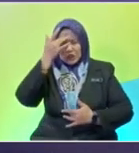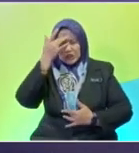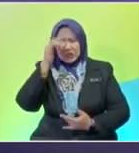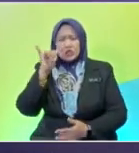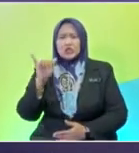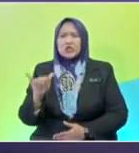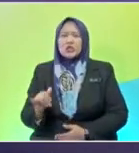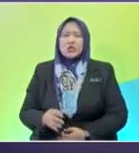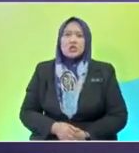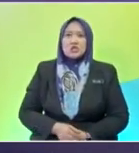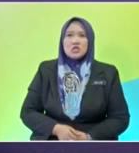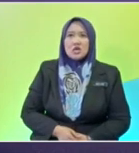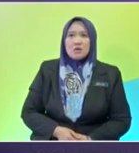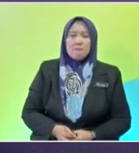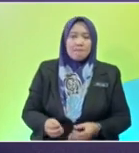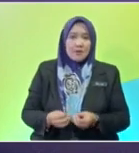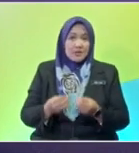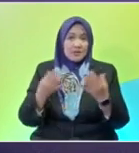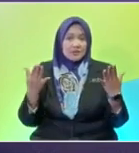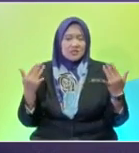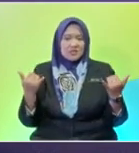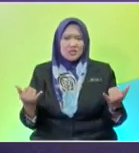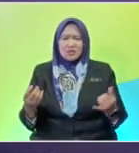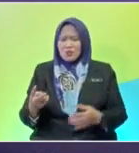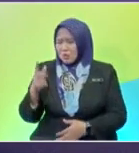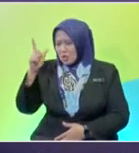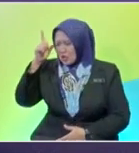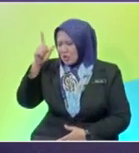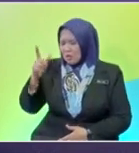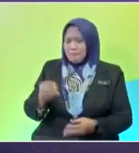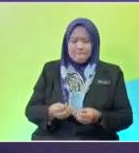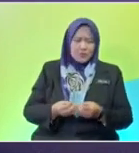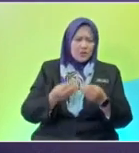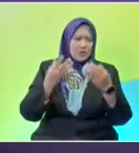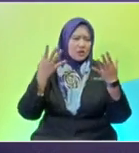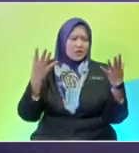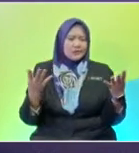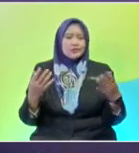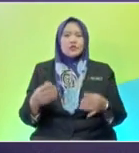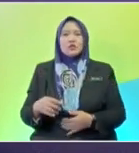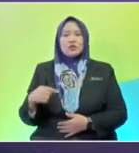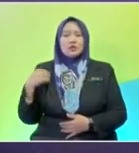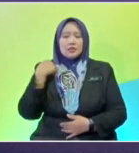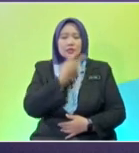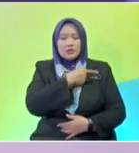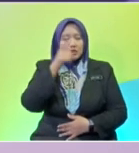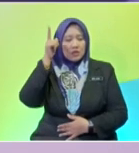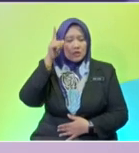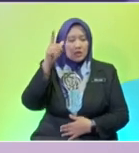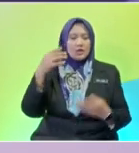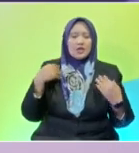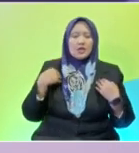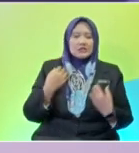yang selalu tak sehat tuh ada yang sakit jantung darah tinggi betul betul oke